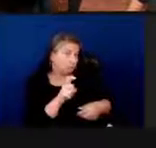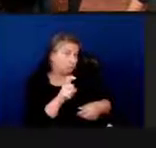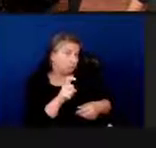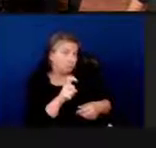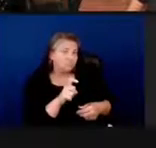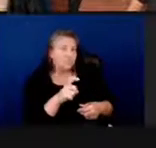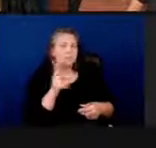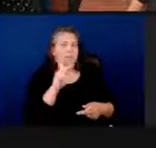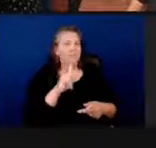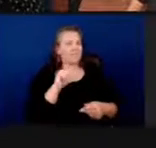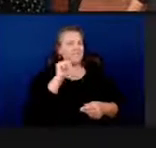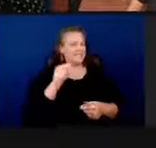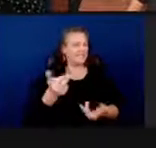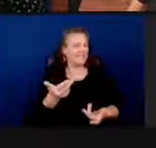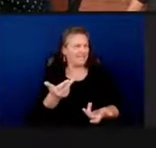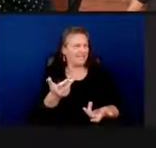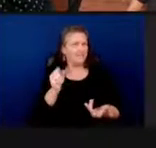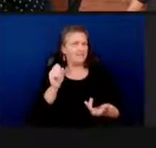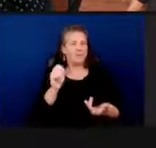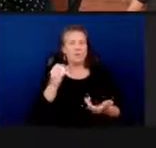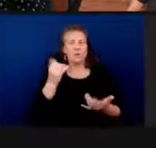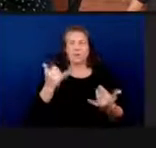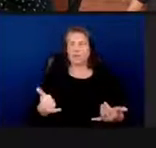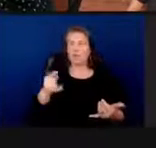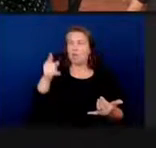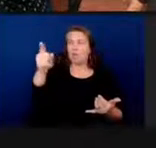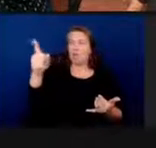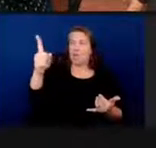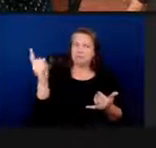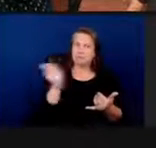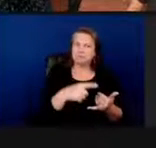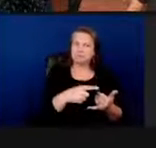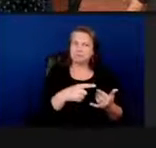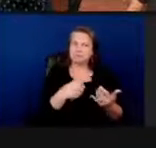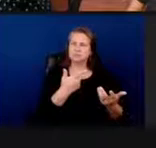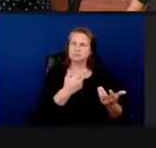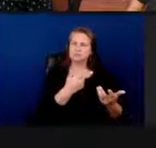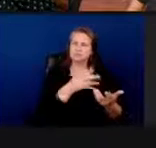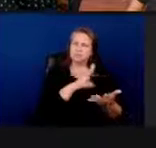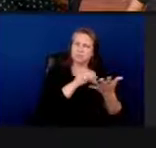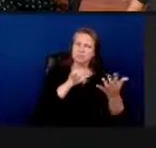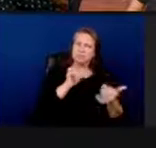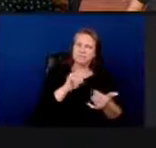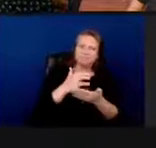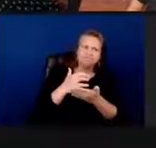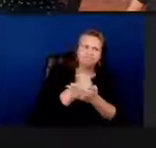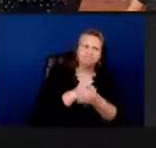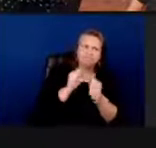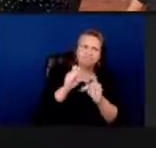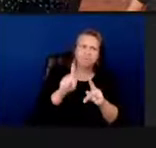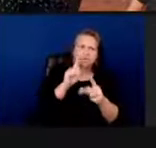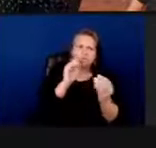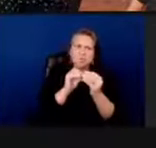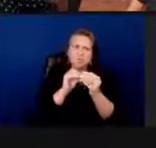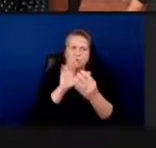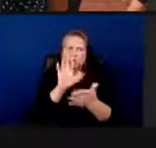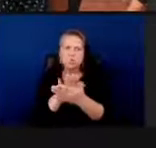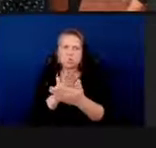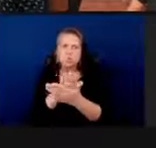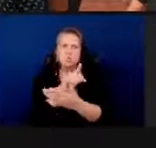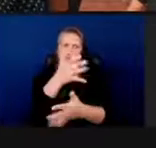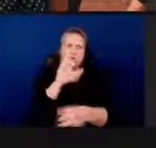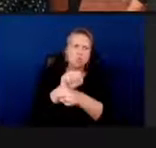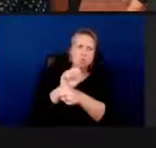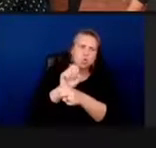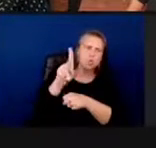هذا البرنامج، وأنا لا أنسى بأن طبعا الطلبة استفادوا كثيرا من هذا